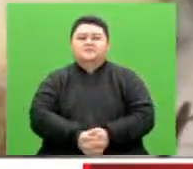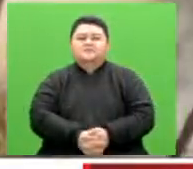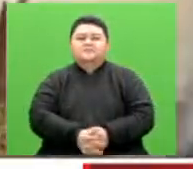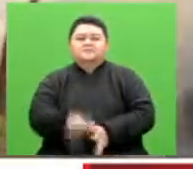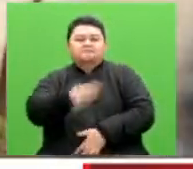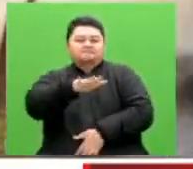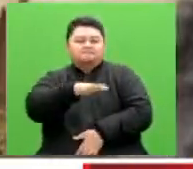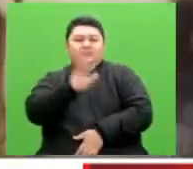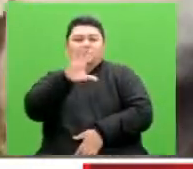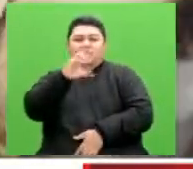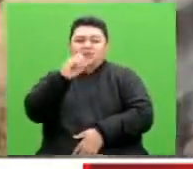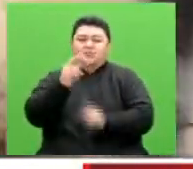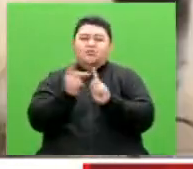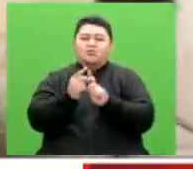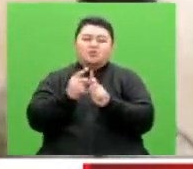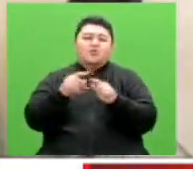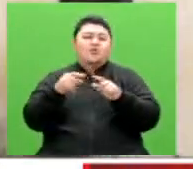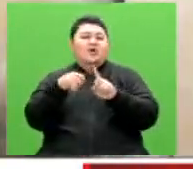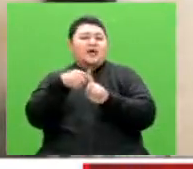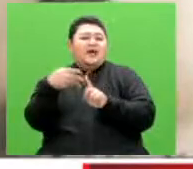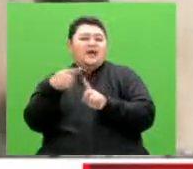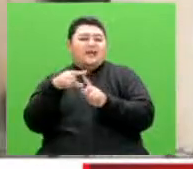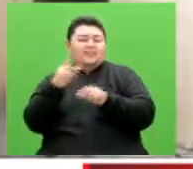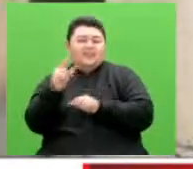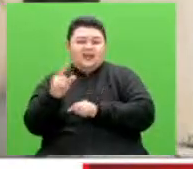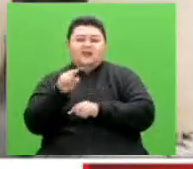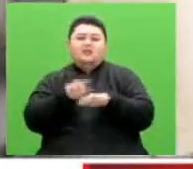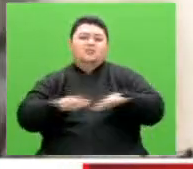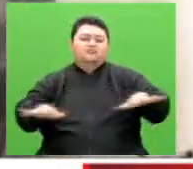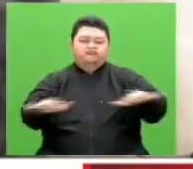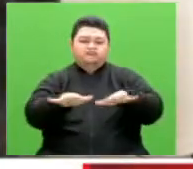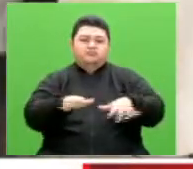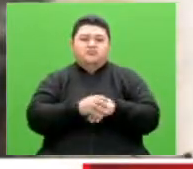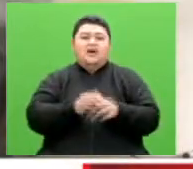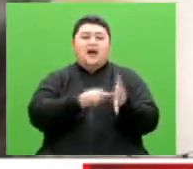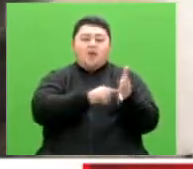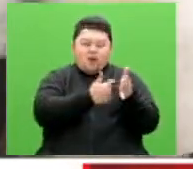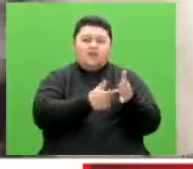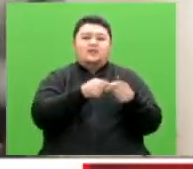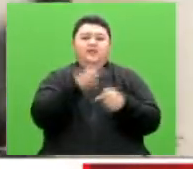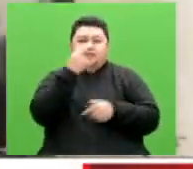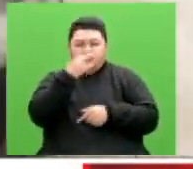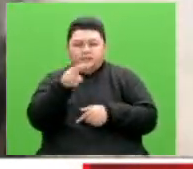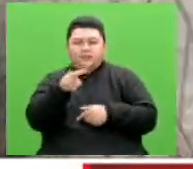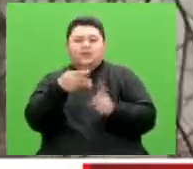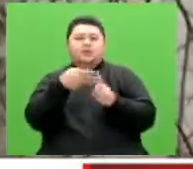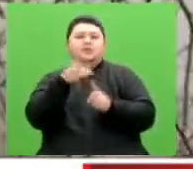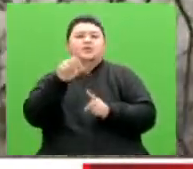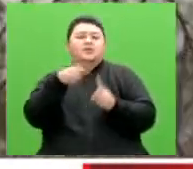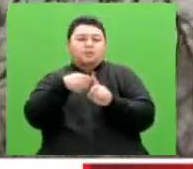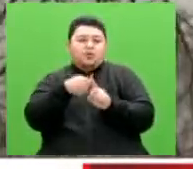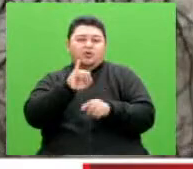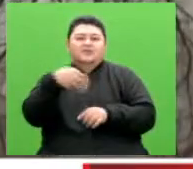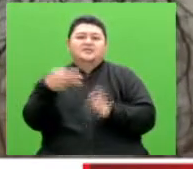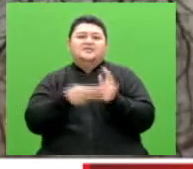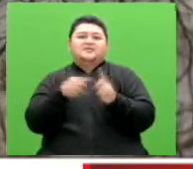Diperkirakan lebih dari 50 hektar hutan dan lahan yang terbakar. Awalnya titik api kebakaran terpantau di Blok Jemplang,